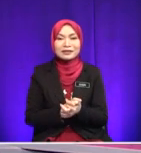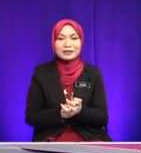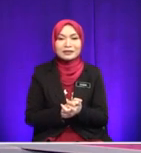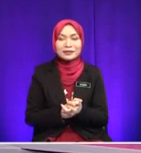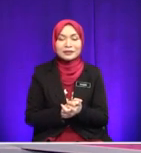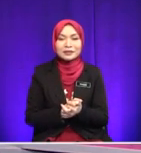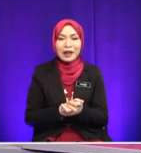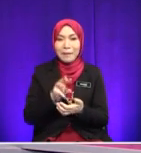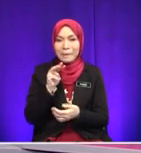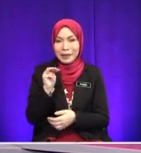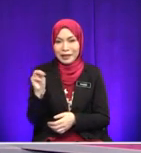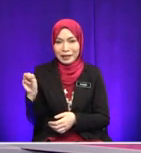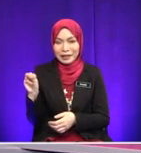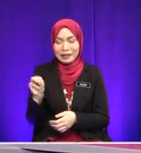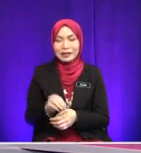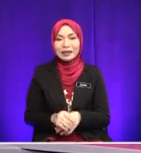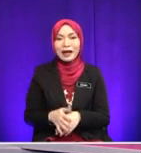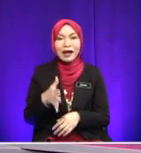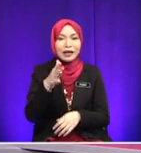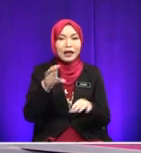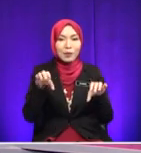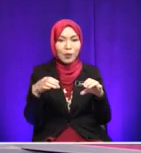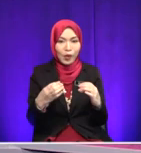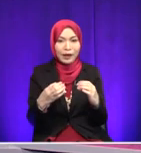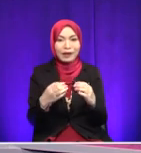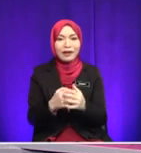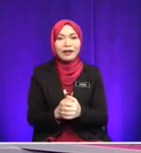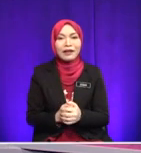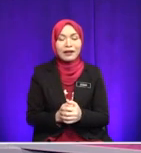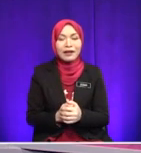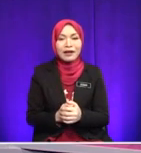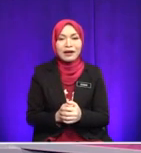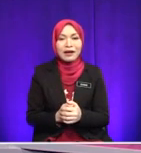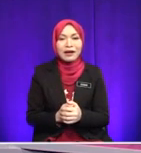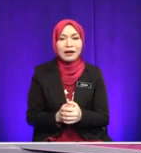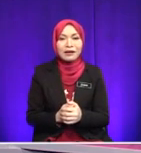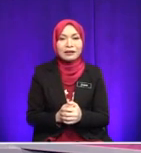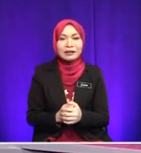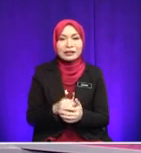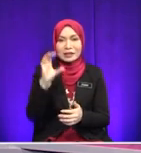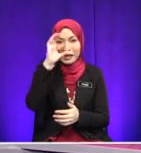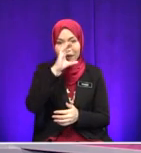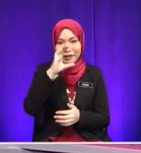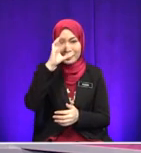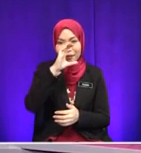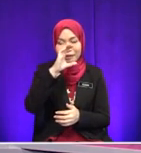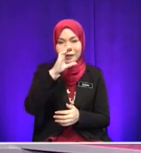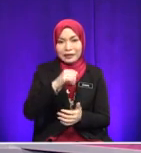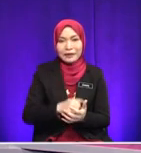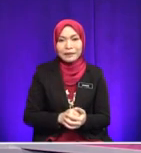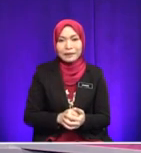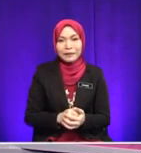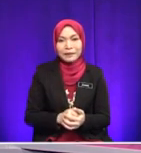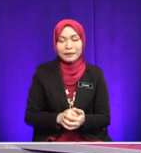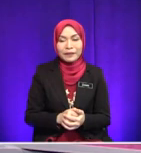lagi. Contohnya kalau tema alam sekitar kan, dalam tu tak ada punca-punca pencemaran. Jadi kamu, lepas ni saya